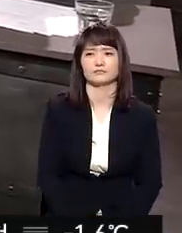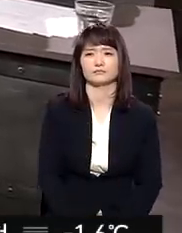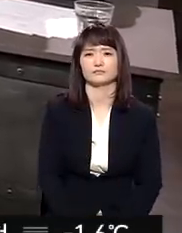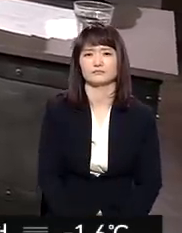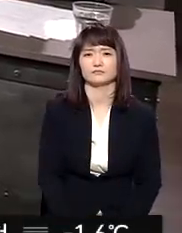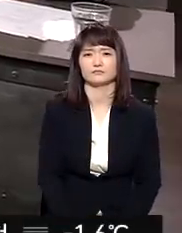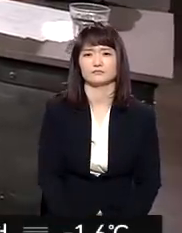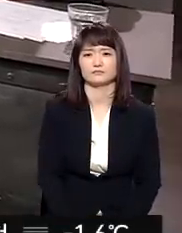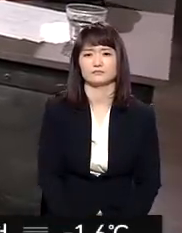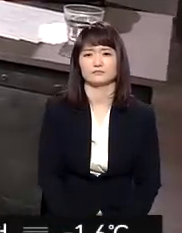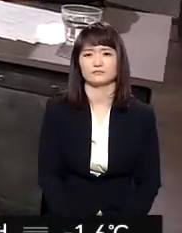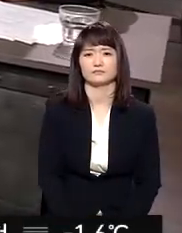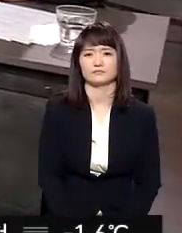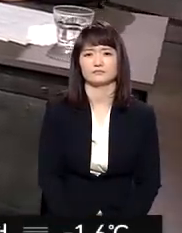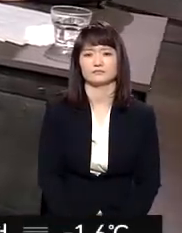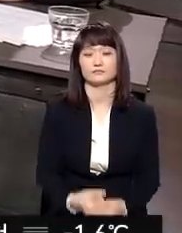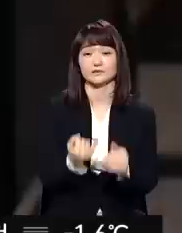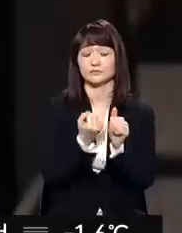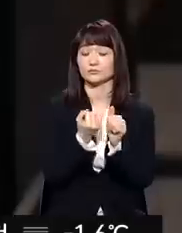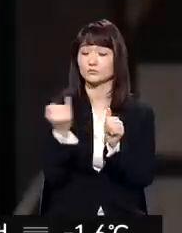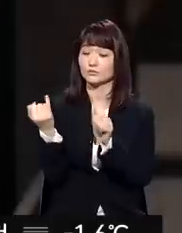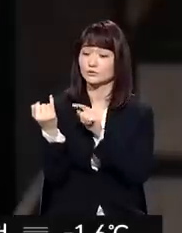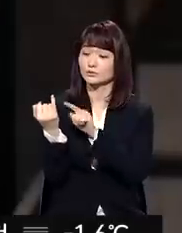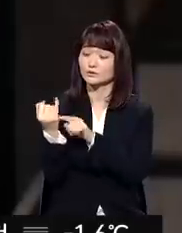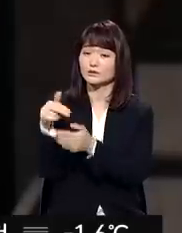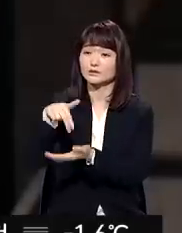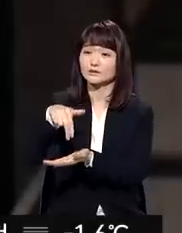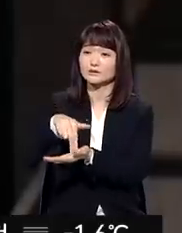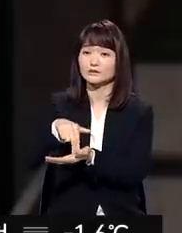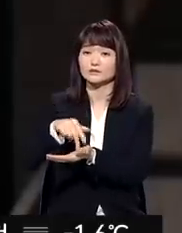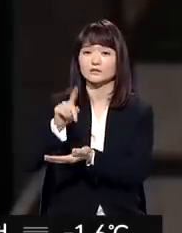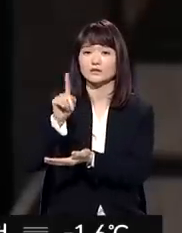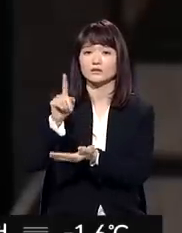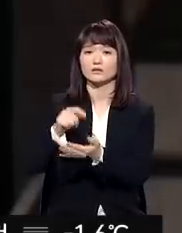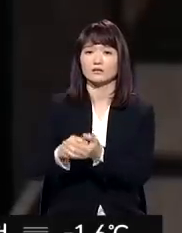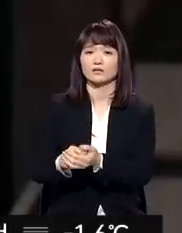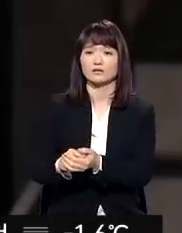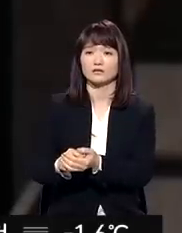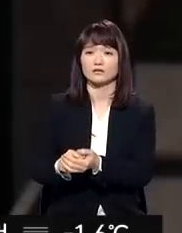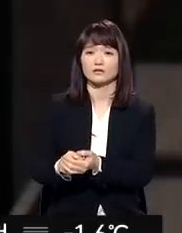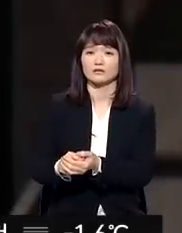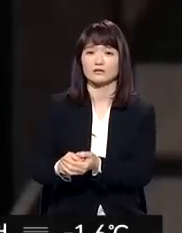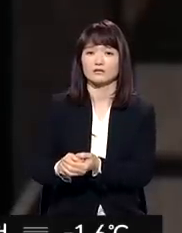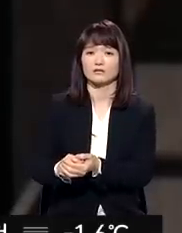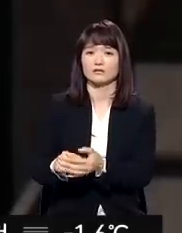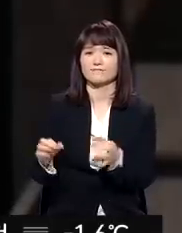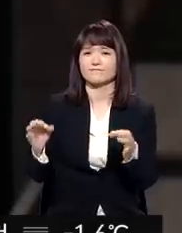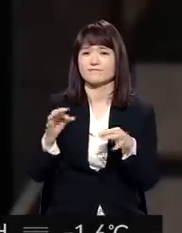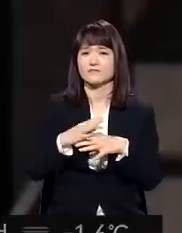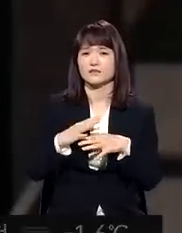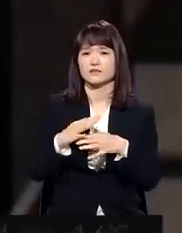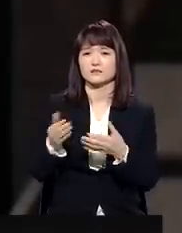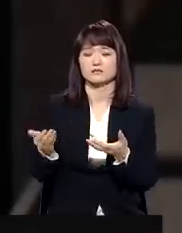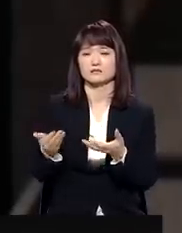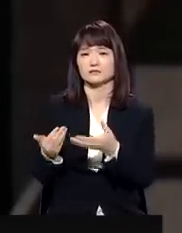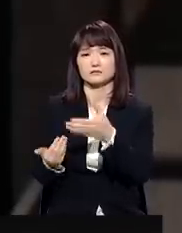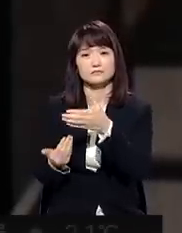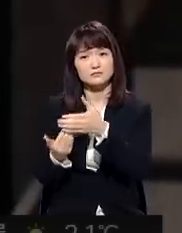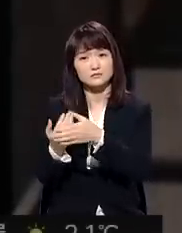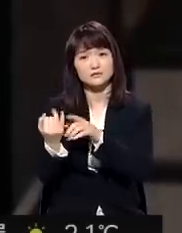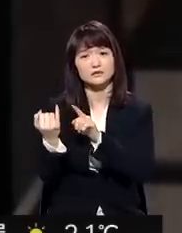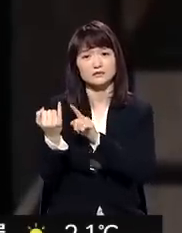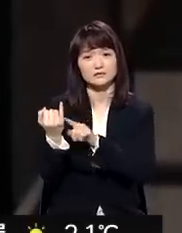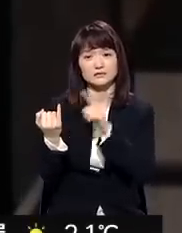사실이 부인의 입장에서는 거듭 말씀드리지만 얼마나 청청 병력 같은 일어났겠습니까 하지만 부인은 이런